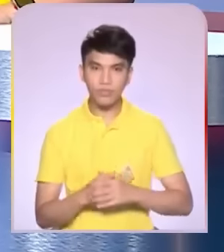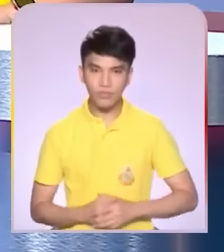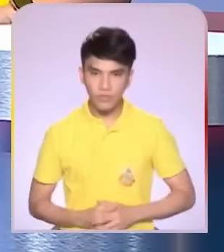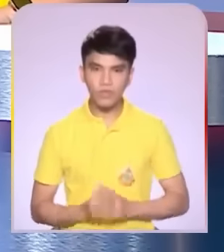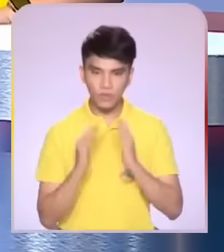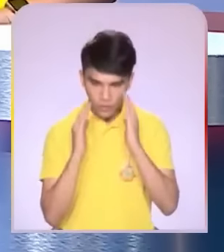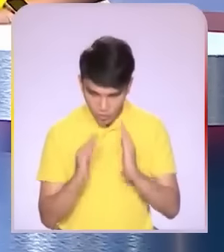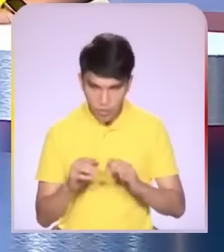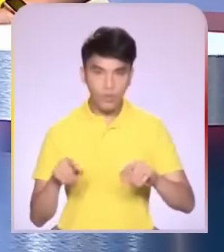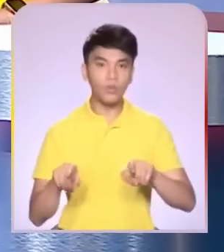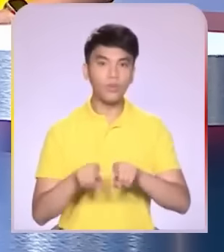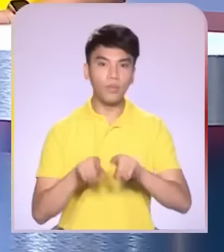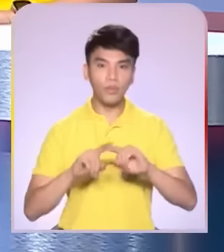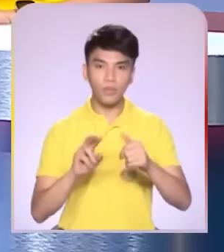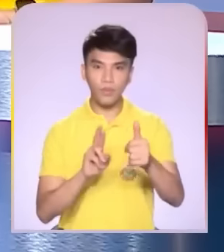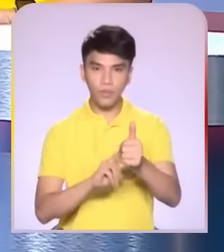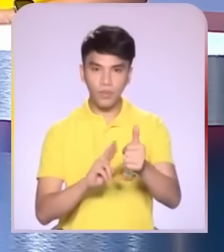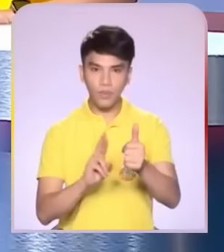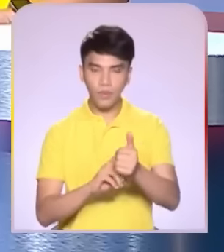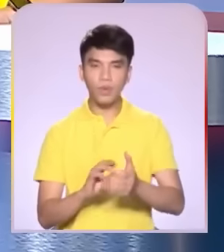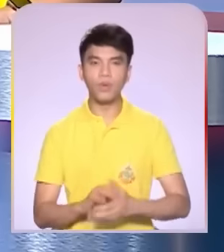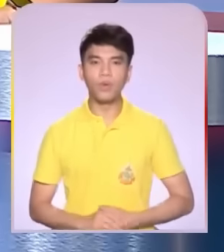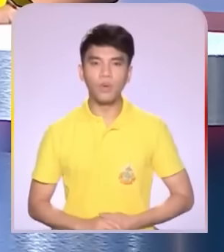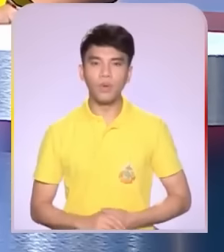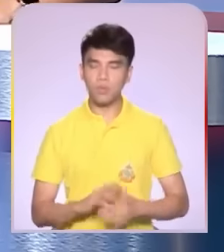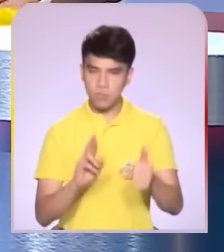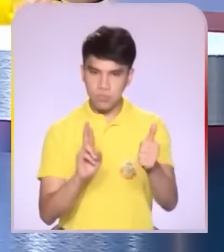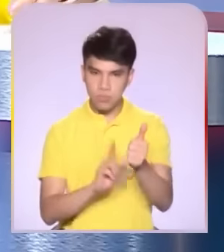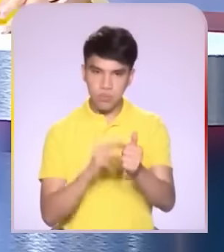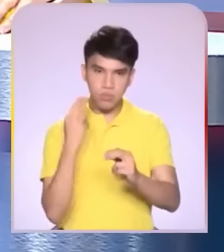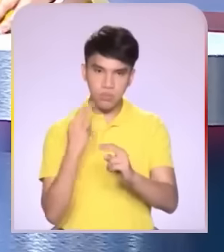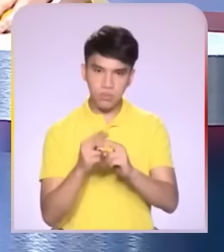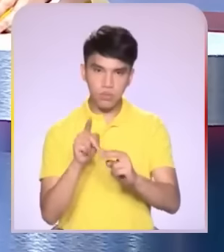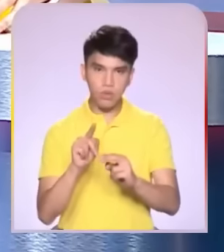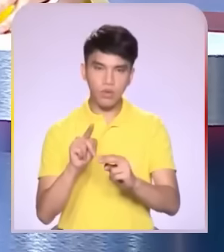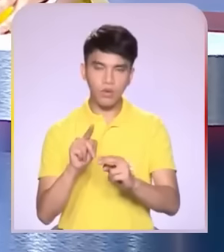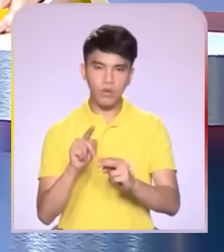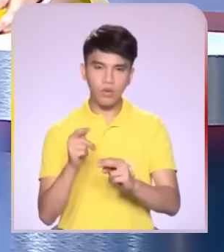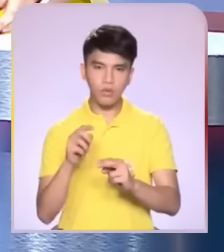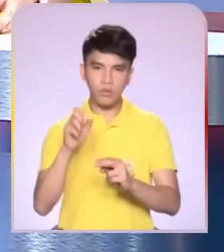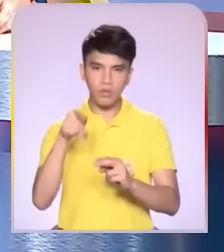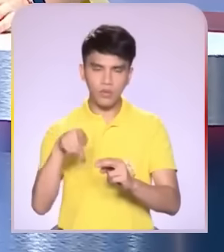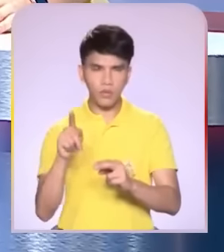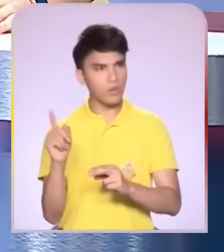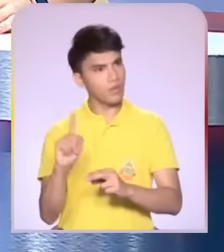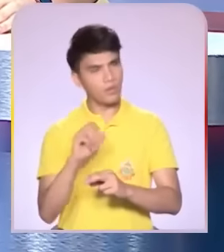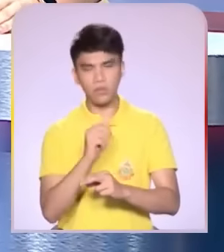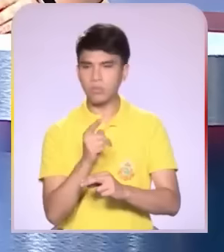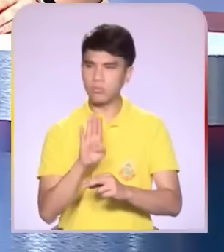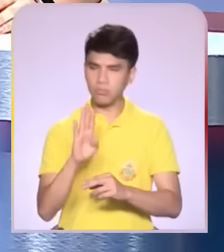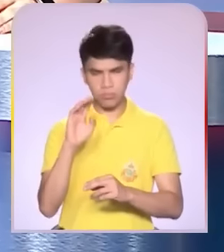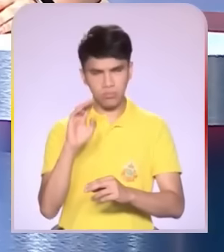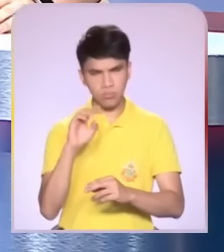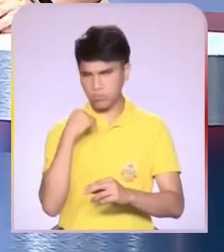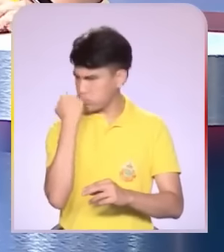ไม่รู้คนนี้หรือเปล่านะแต่มีรองท่านหนึ่งไงรองแล้วก็พูดชื่อว่าประทีป ค่ะ ผมก็นึกได้เอ๊ะสคบ.รองประทีป